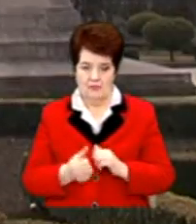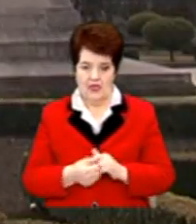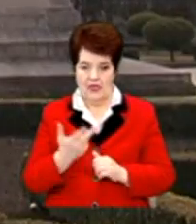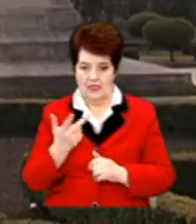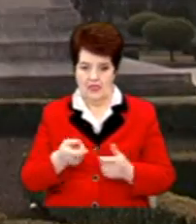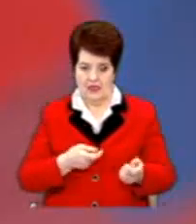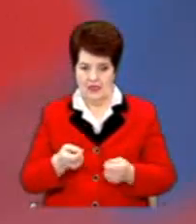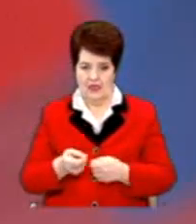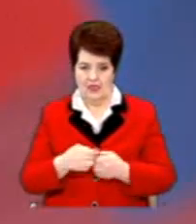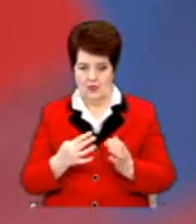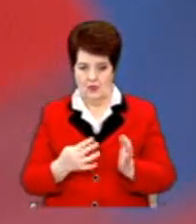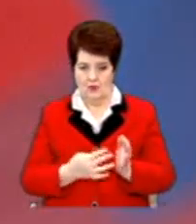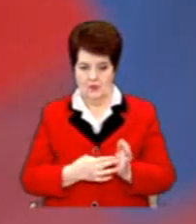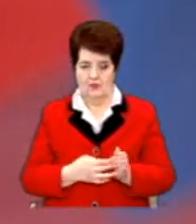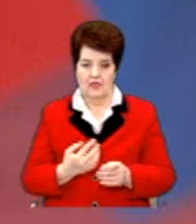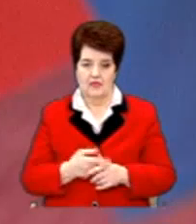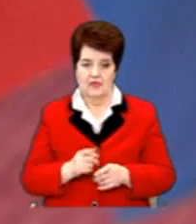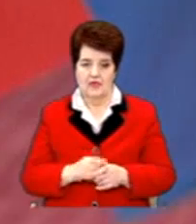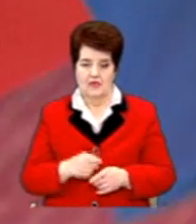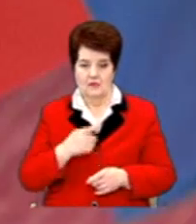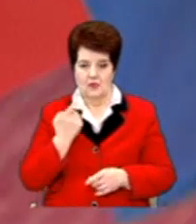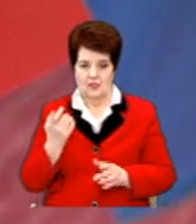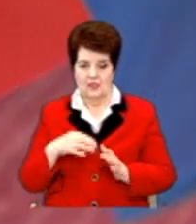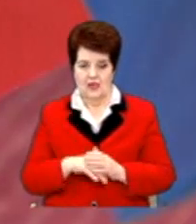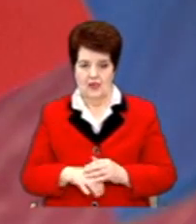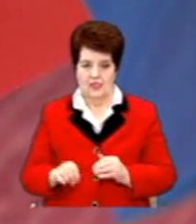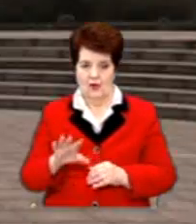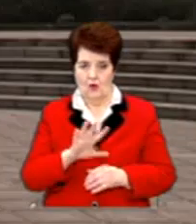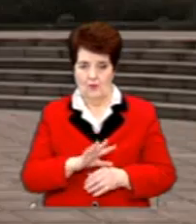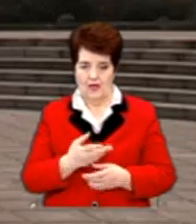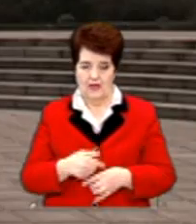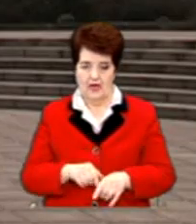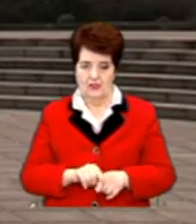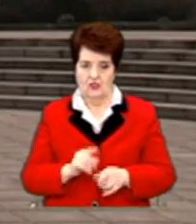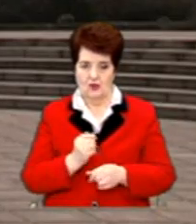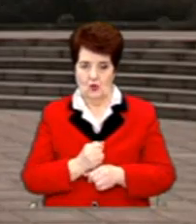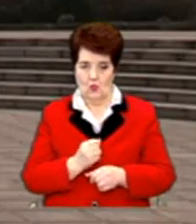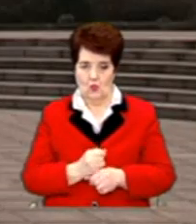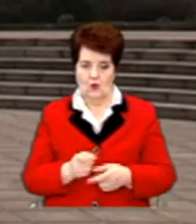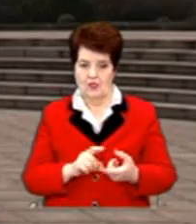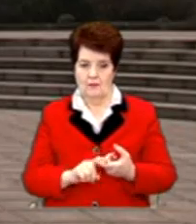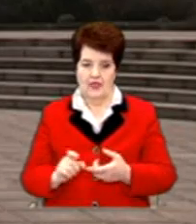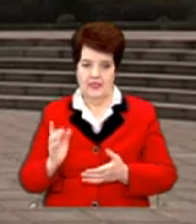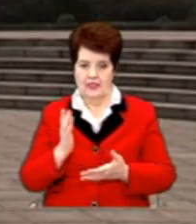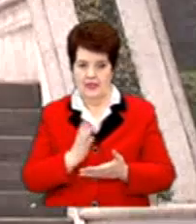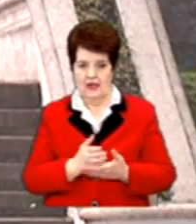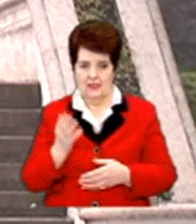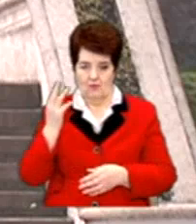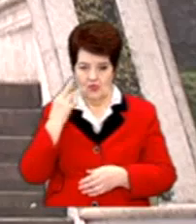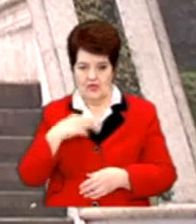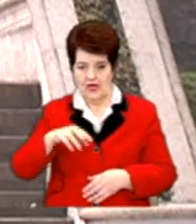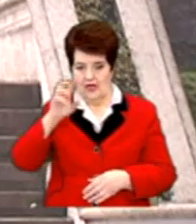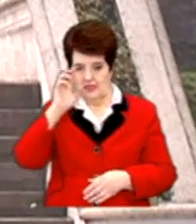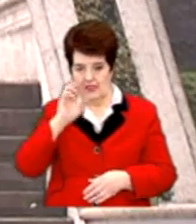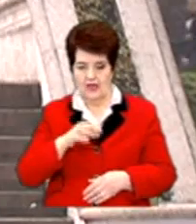guverne în 2019 au frânat evoluția integrării europene. De altfel, acest lucru depinde direct de modernizarea